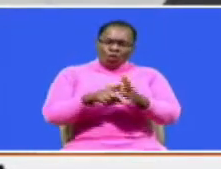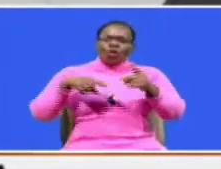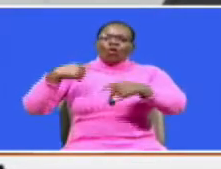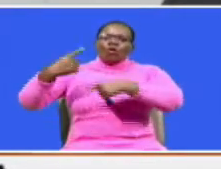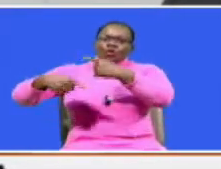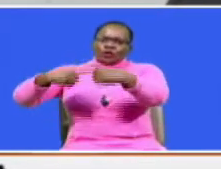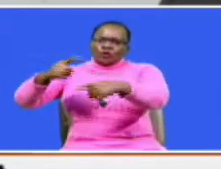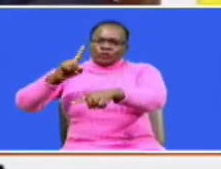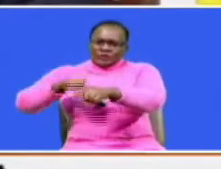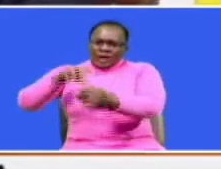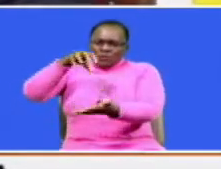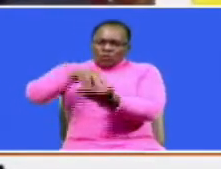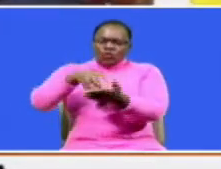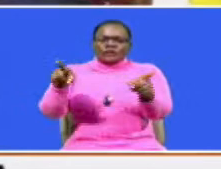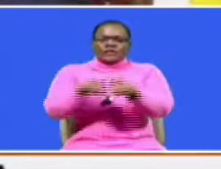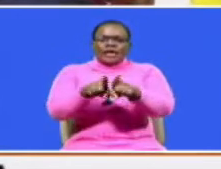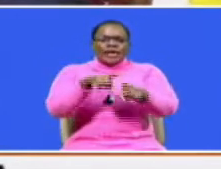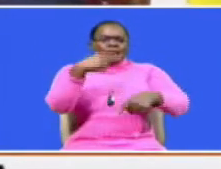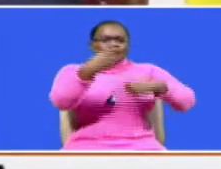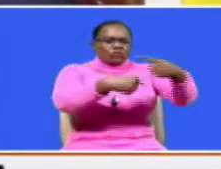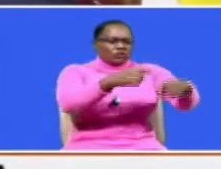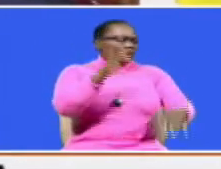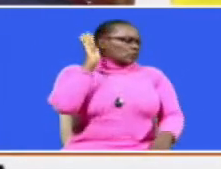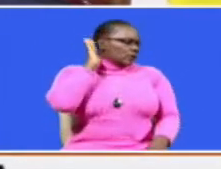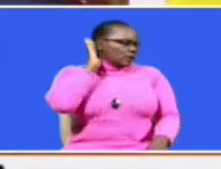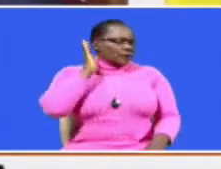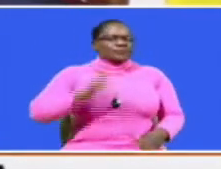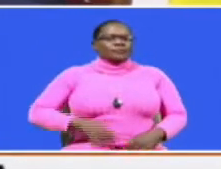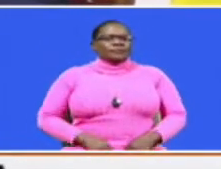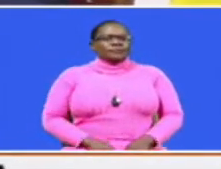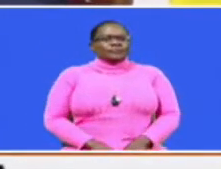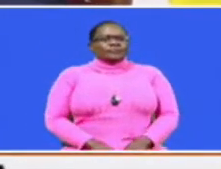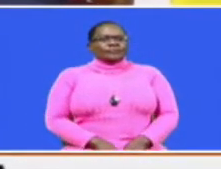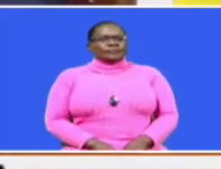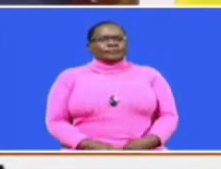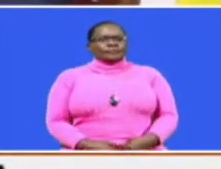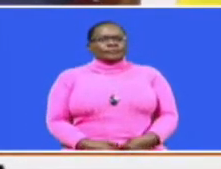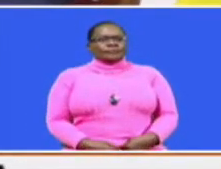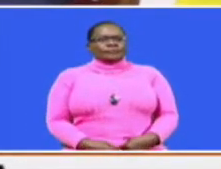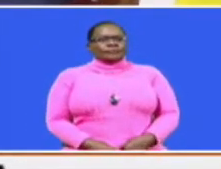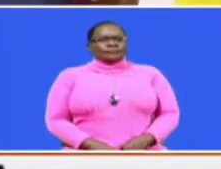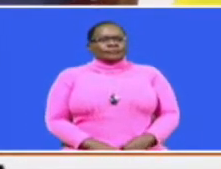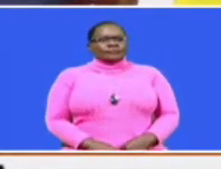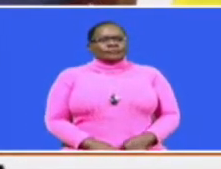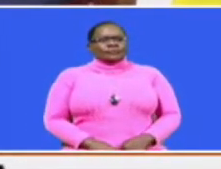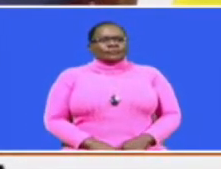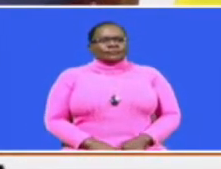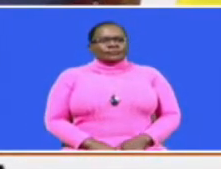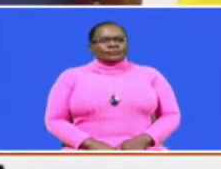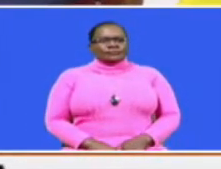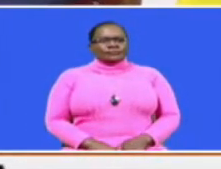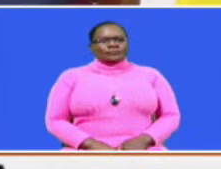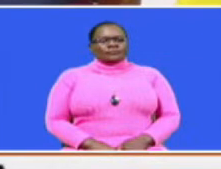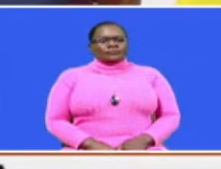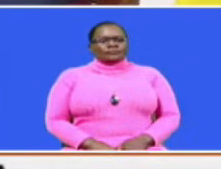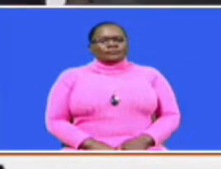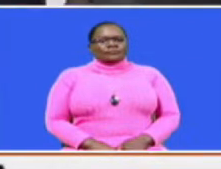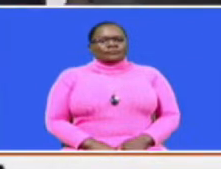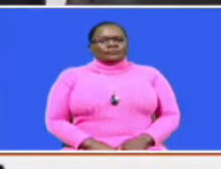utaendelea wakati kesi hiyo inaposikizwa. David Muthoka, KTN News,